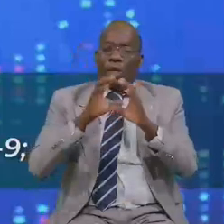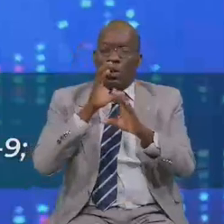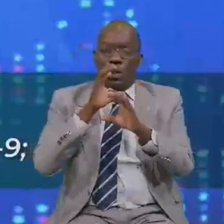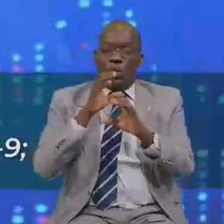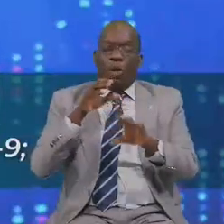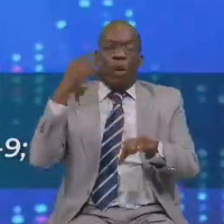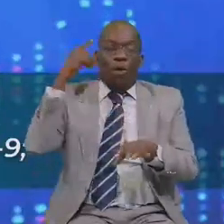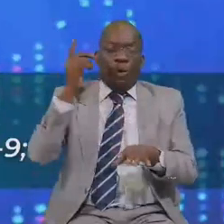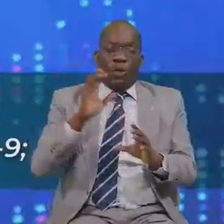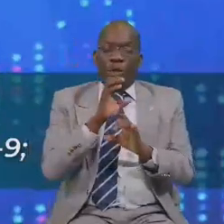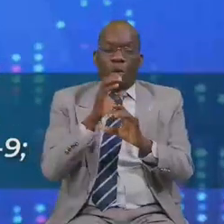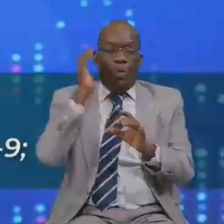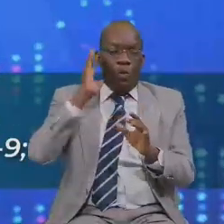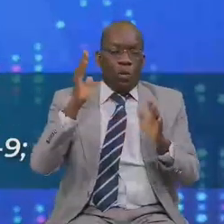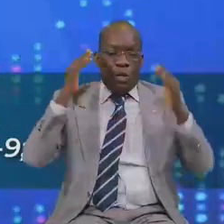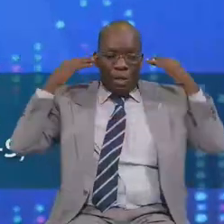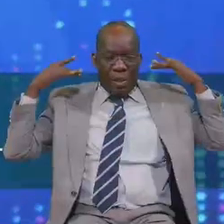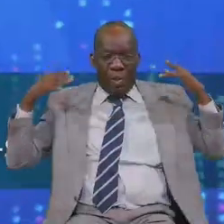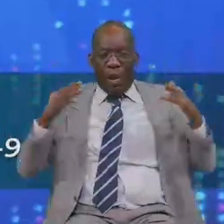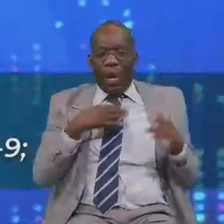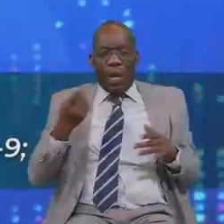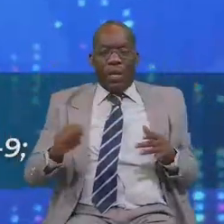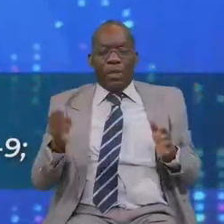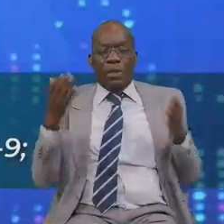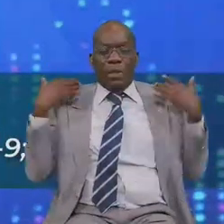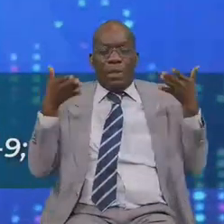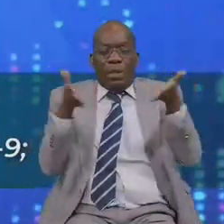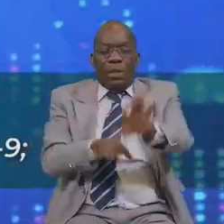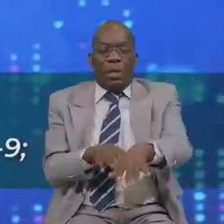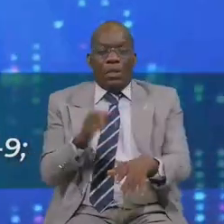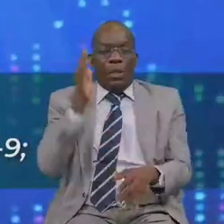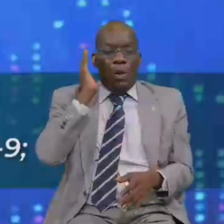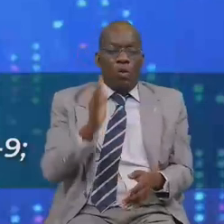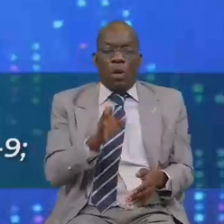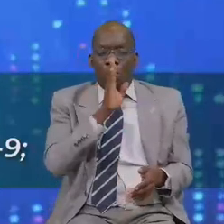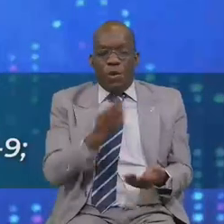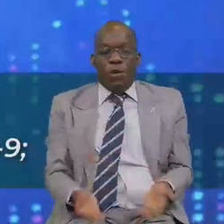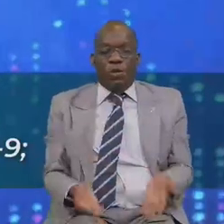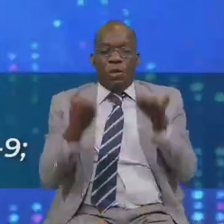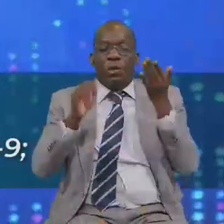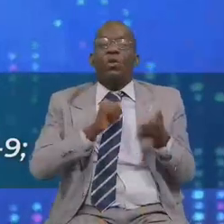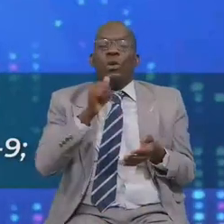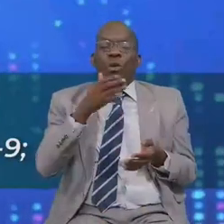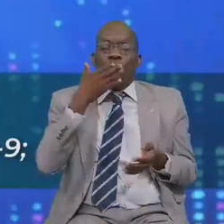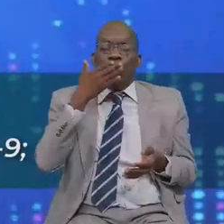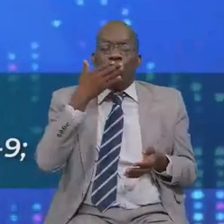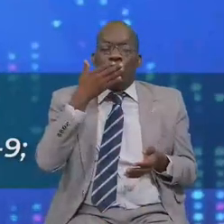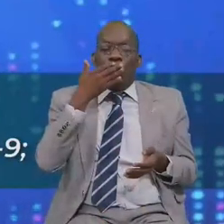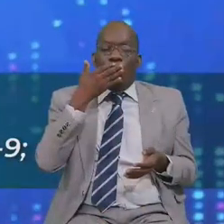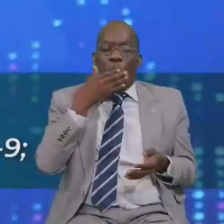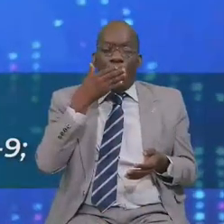et les morts ressusciteront incorruptibles et nous, nous serons